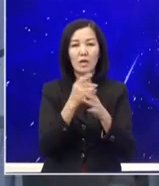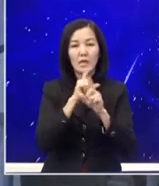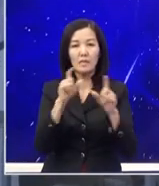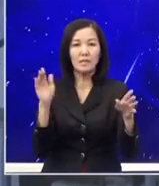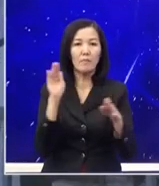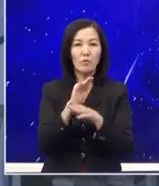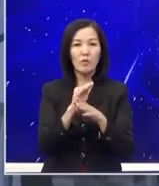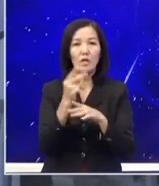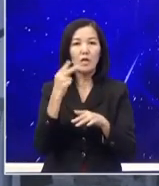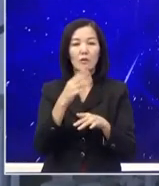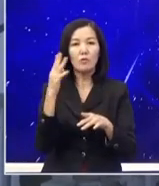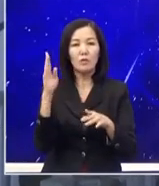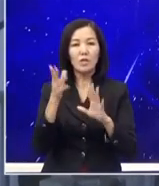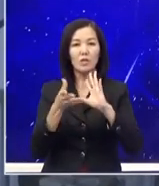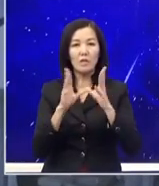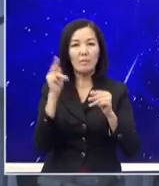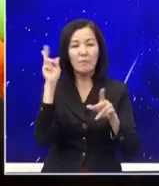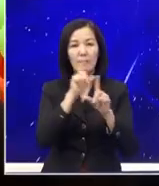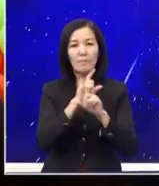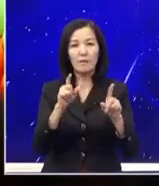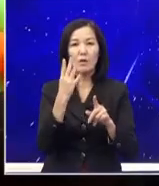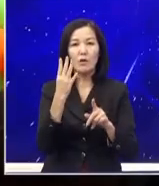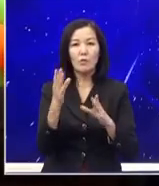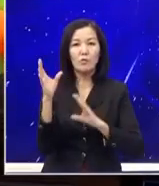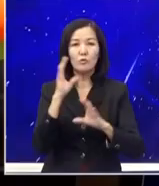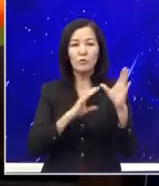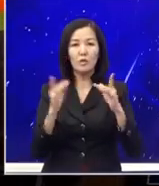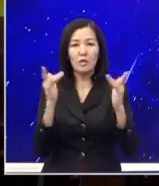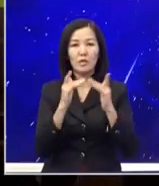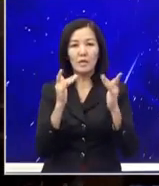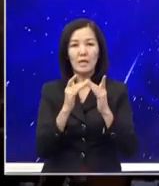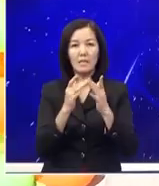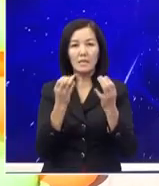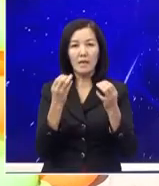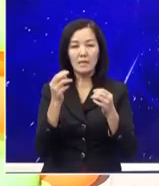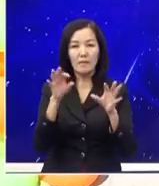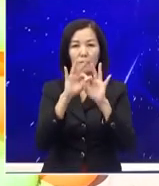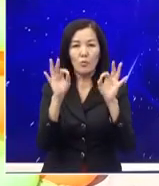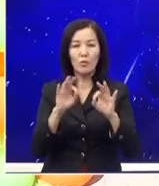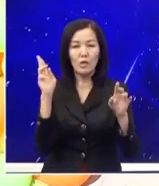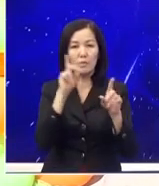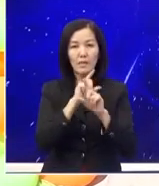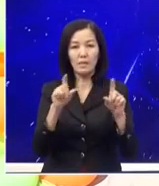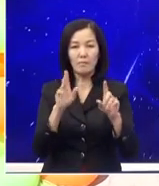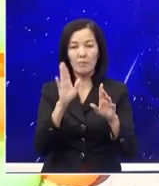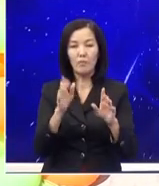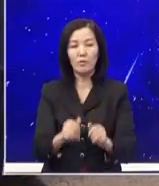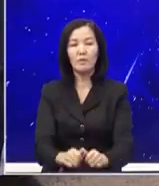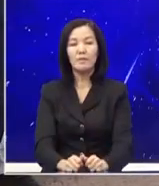нысанмен толығады. Оның 24-і жалпы білім беретін мектеп болса, 4 студенттер жатақханасы, тағы бірі өнер